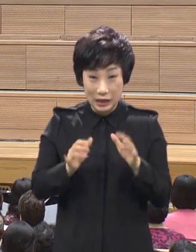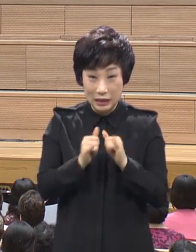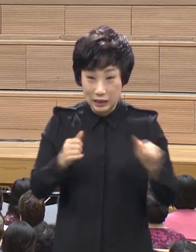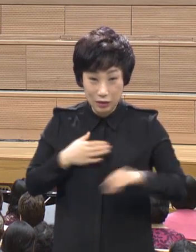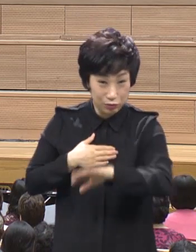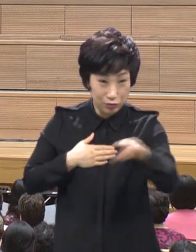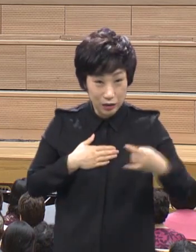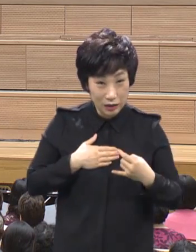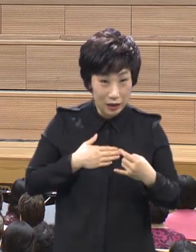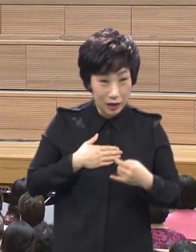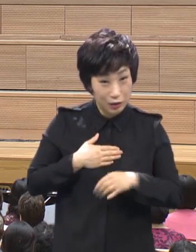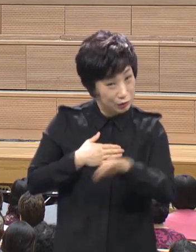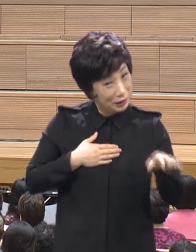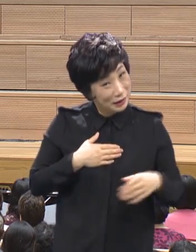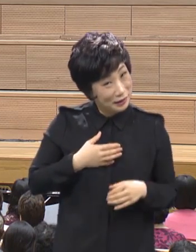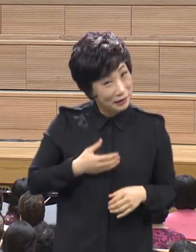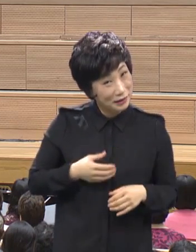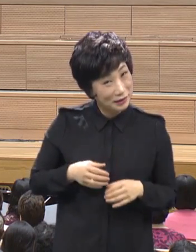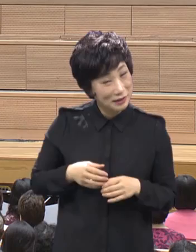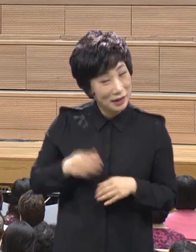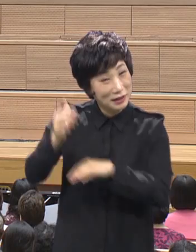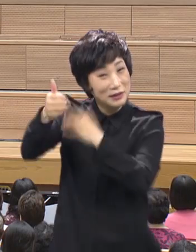피조물에게 가질 수 있을까?